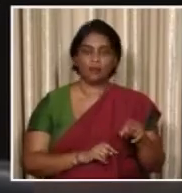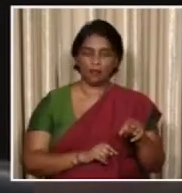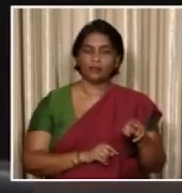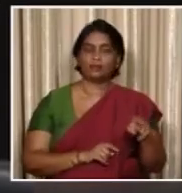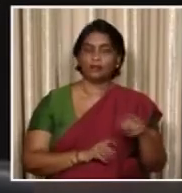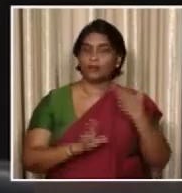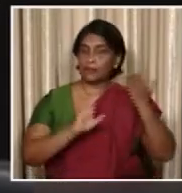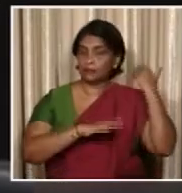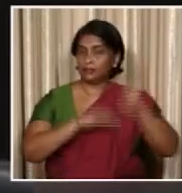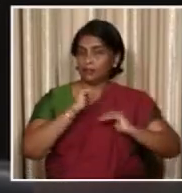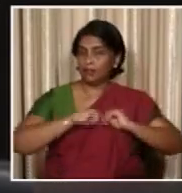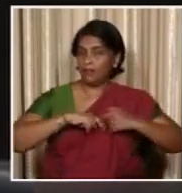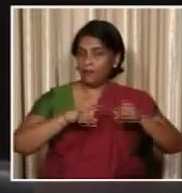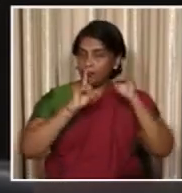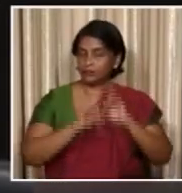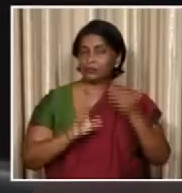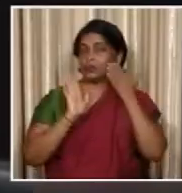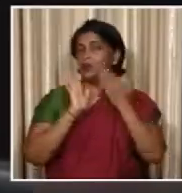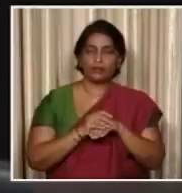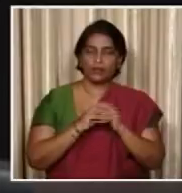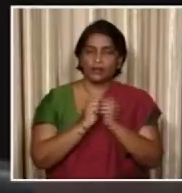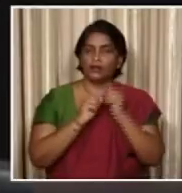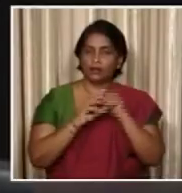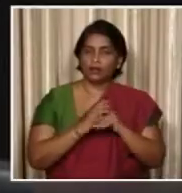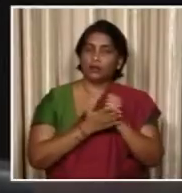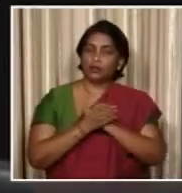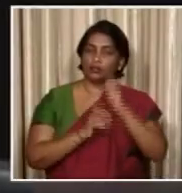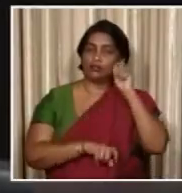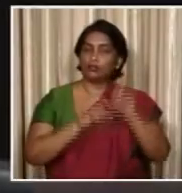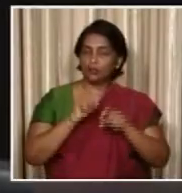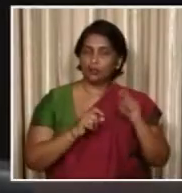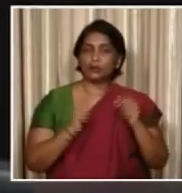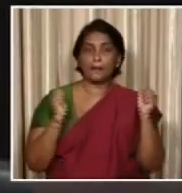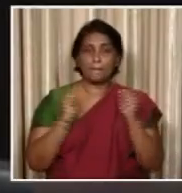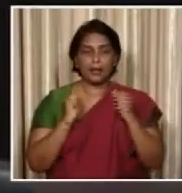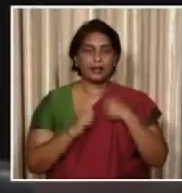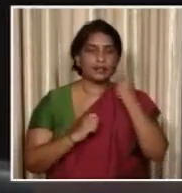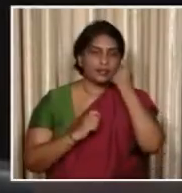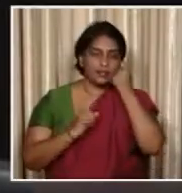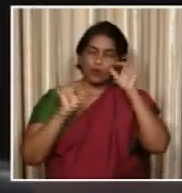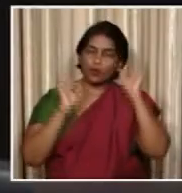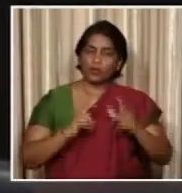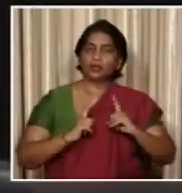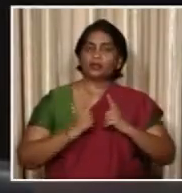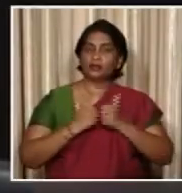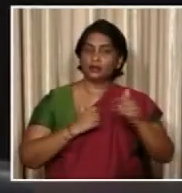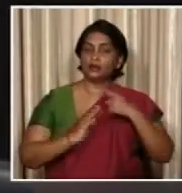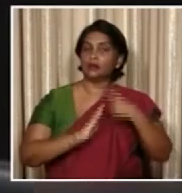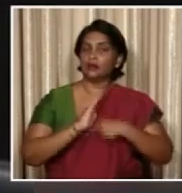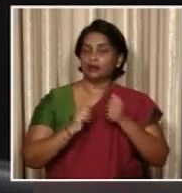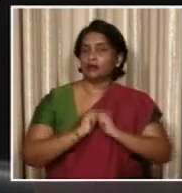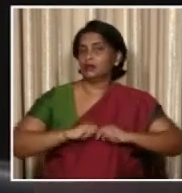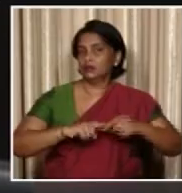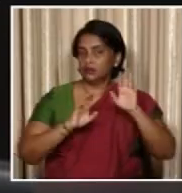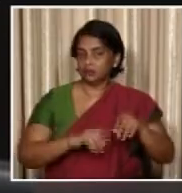මේ අතීත ක්‍රියාකාරකම් වල ආදර්ශයගෙන සෑම මිනිසෙකුටම බයෙන් හා සැකෙන් තොරව ජීවත් විය හැකි රටක් ඇති කර